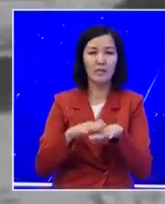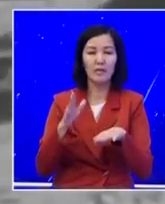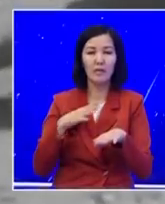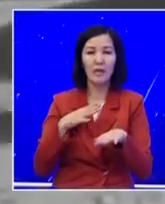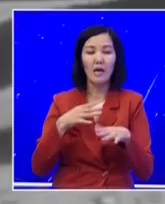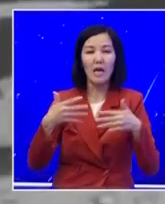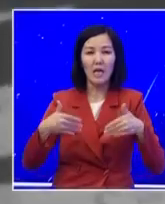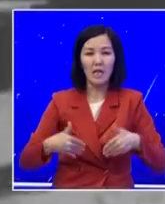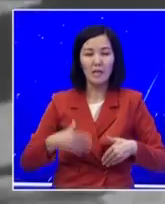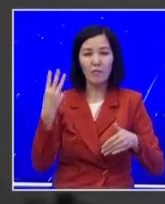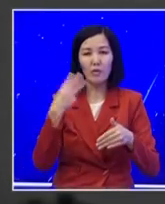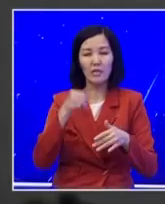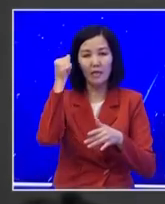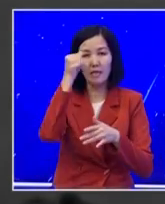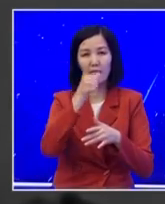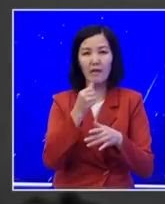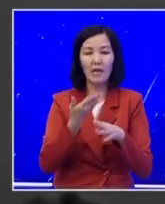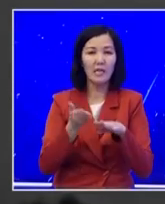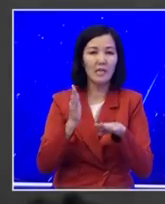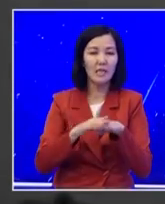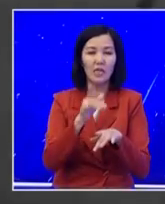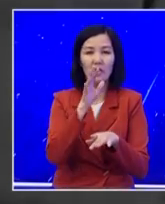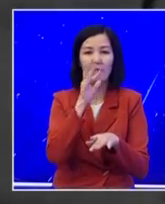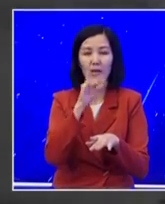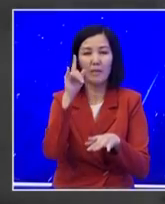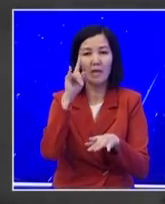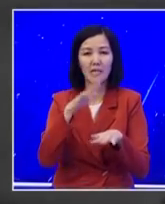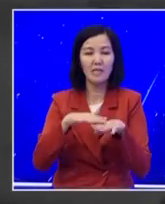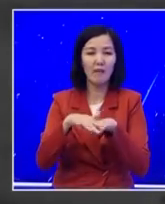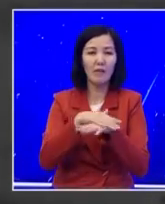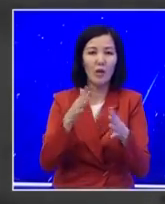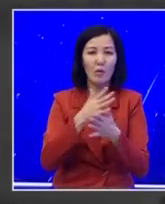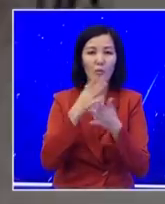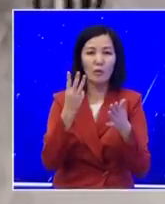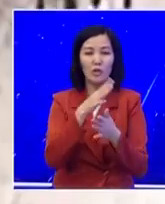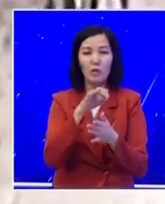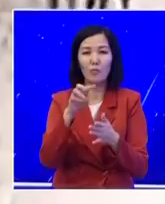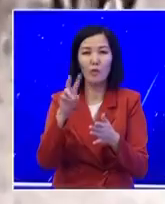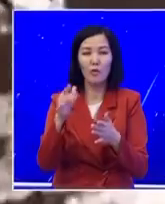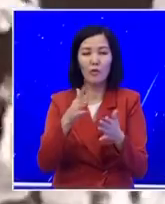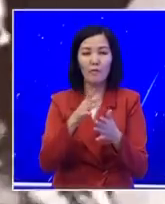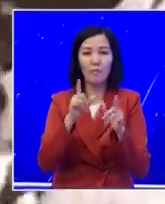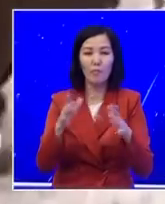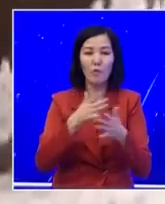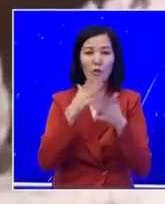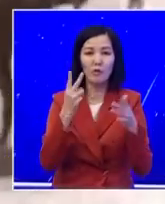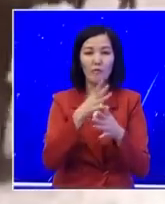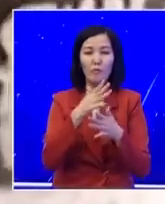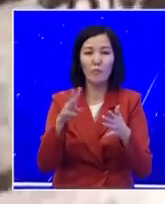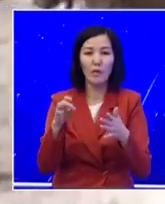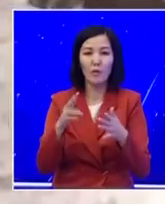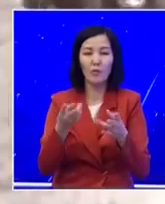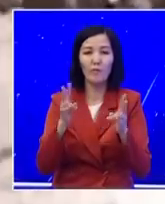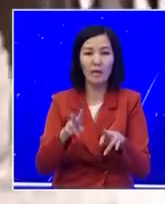Голодомор 30-х годов – это страшная веха в истории казахского народа. Его жертвами стали более 4 миллионов человек. Еще более 2 миллионов коренных